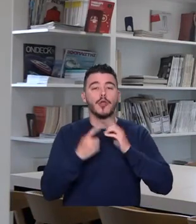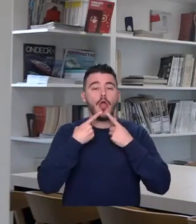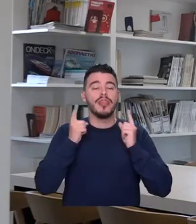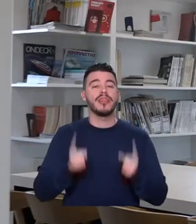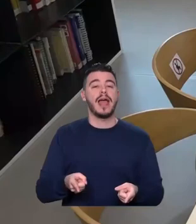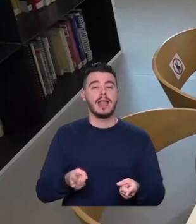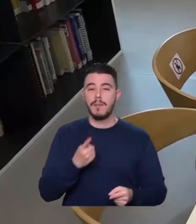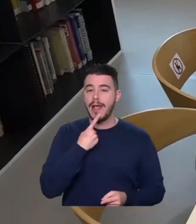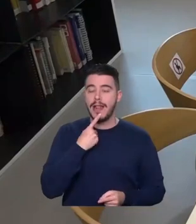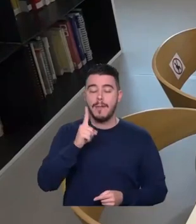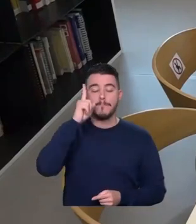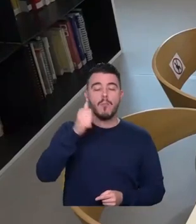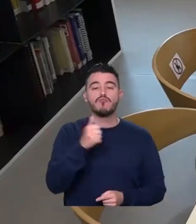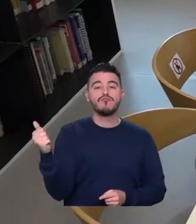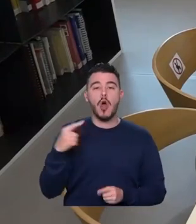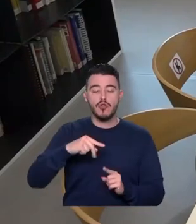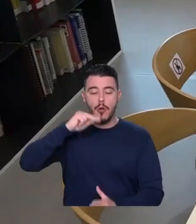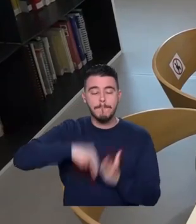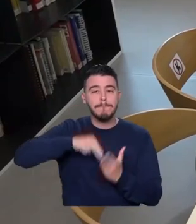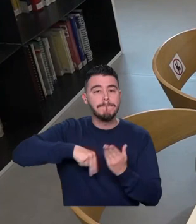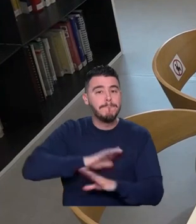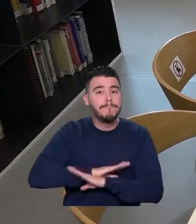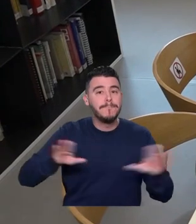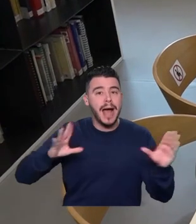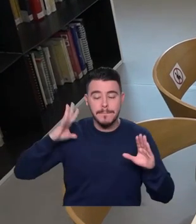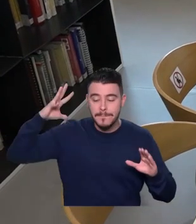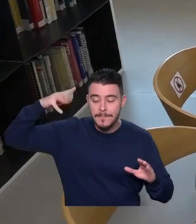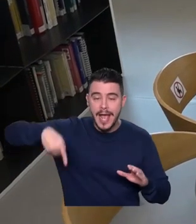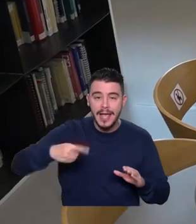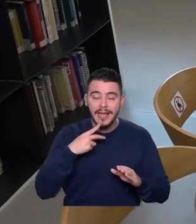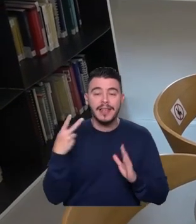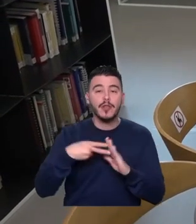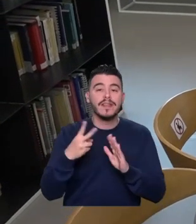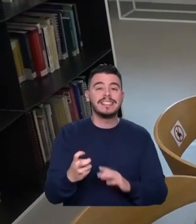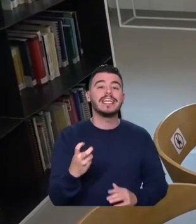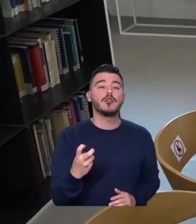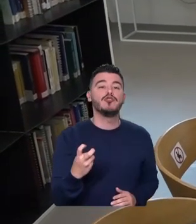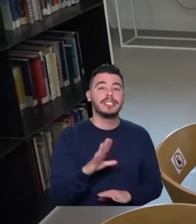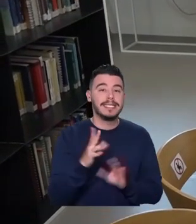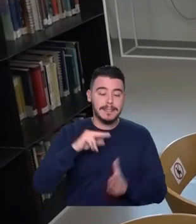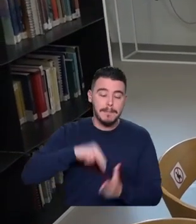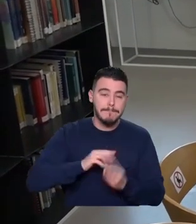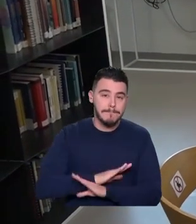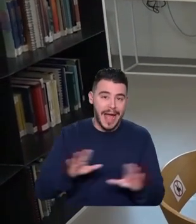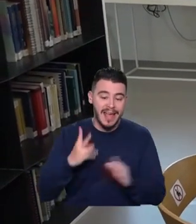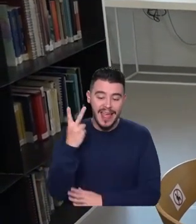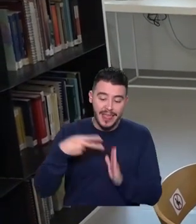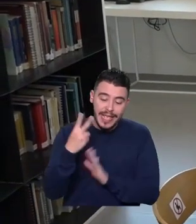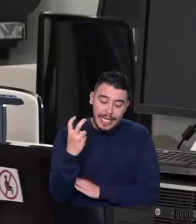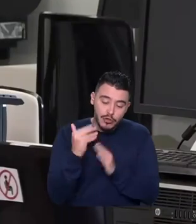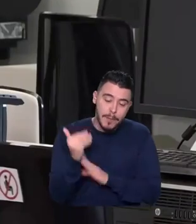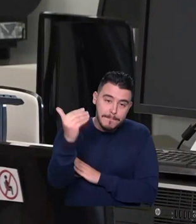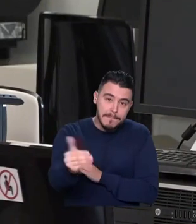μόνο όσων είχαν εγγραφεί στις σχολές αυτές μέχρι τον Brexit, ως 31/12/2020, αφήνοντας τελείως ακάλυπτους όσων έχουν εγγραφεί τα επόμενα